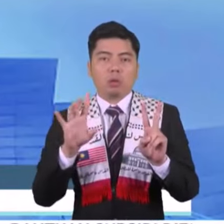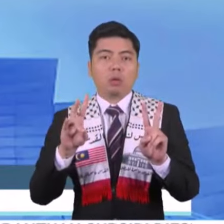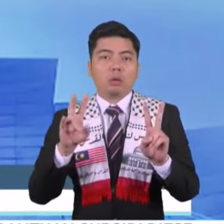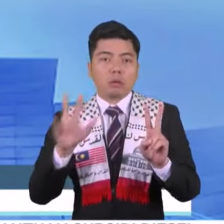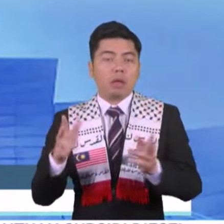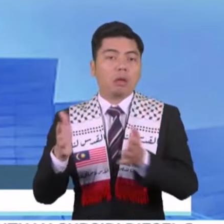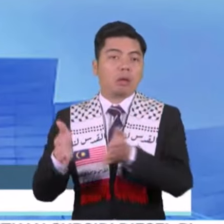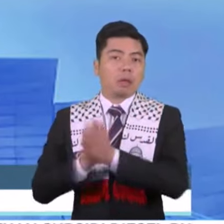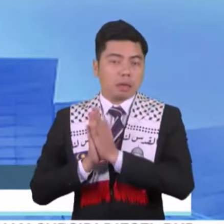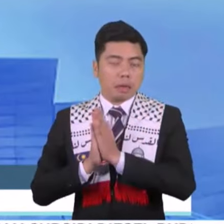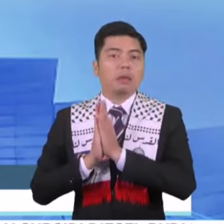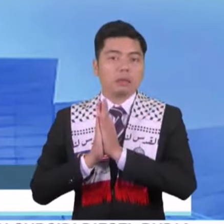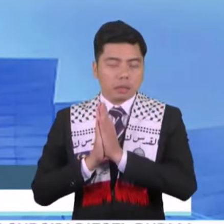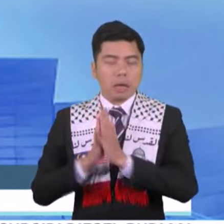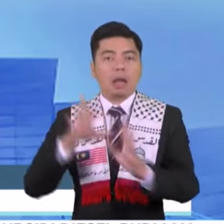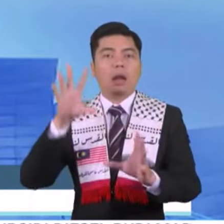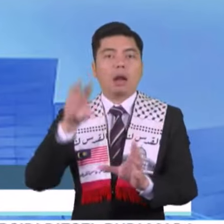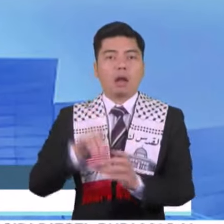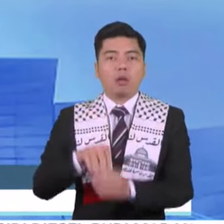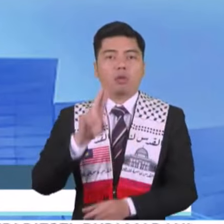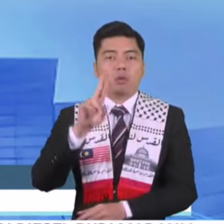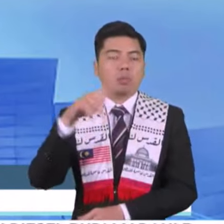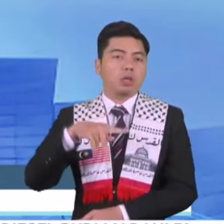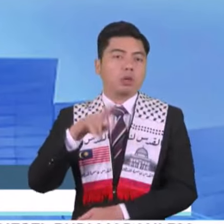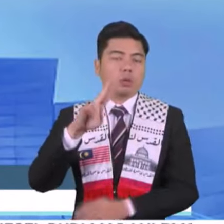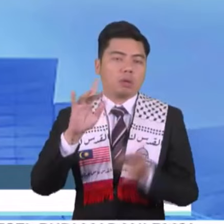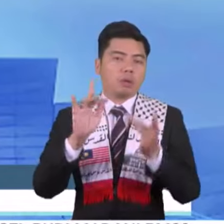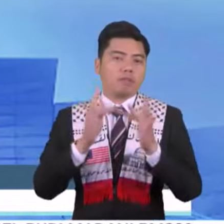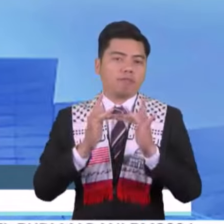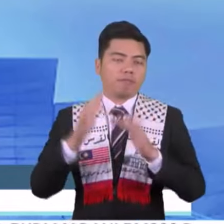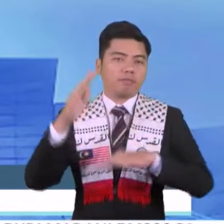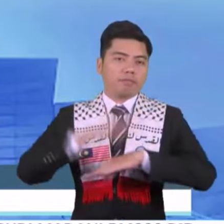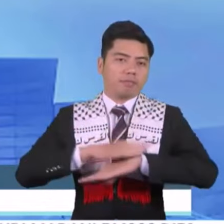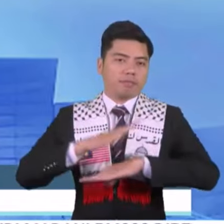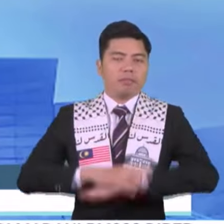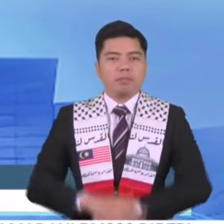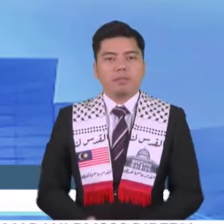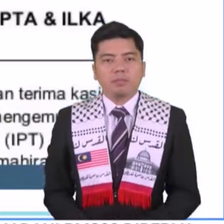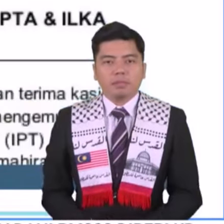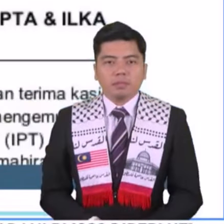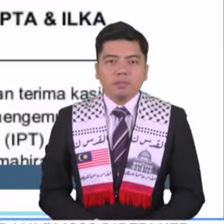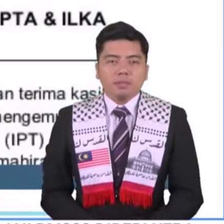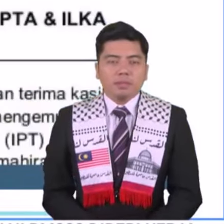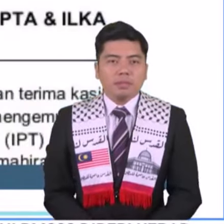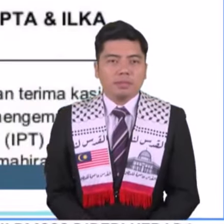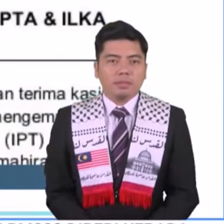214,173 permohonan yang diterima menerusi UPU online.